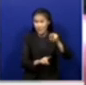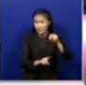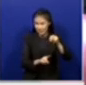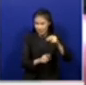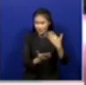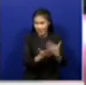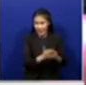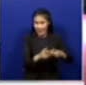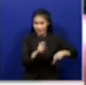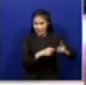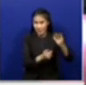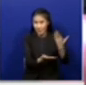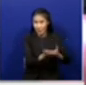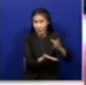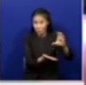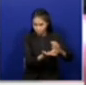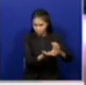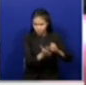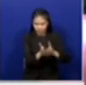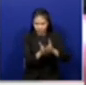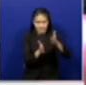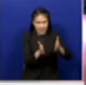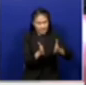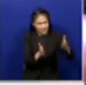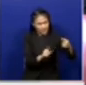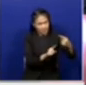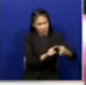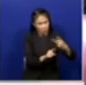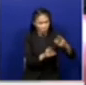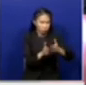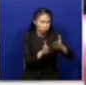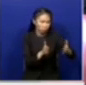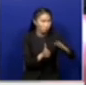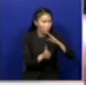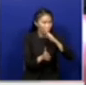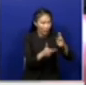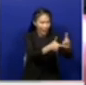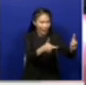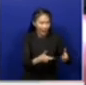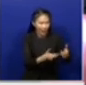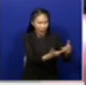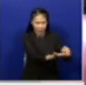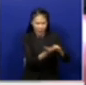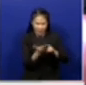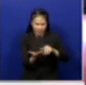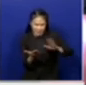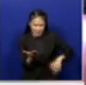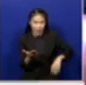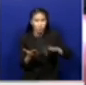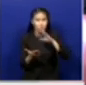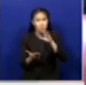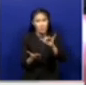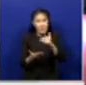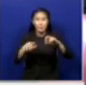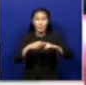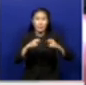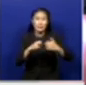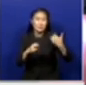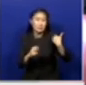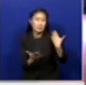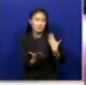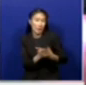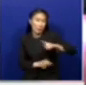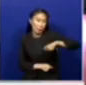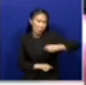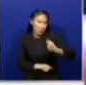ไปอีก2เดือนถ้าถึงตอนนั้นเพิ่งจะเอามารายงานถ้าเกิดอะไรที่มันมีปัญหาหรือการใช้งบอะไรที่เรารู้สึก